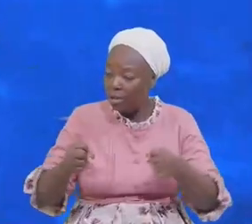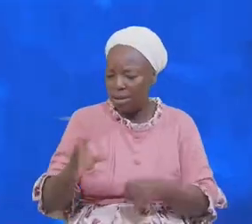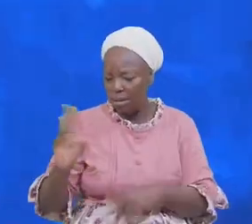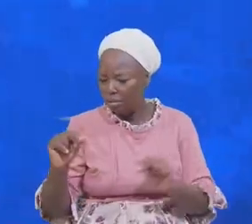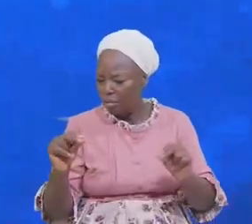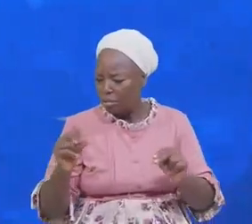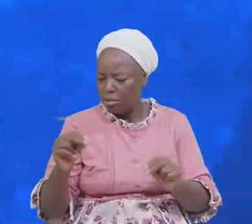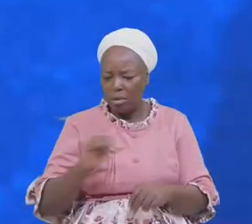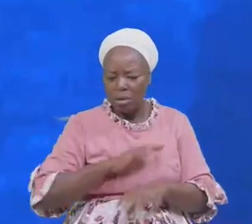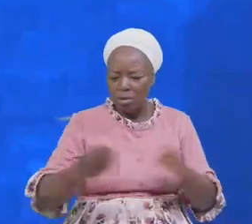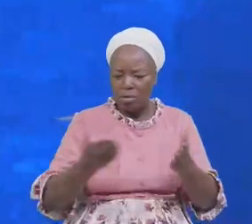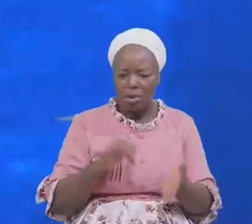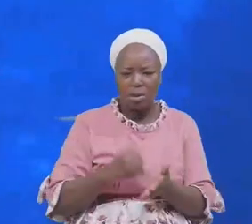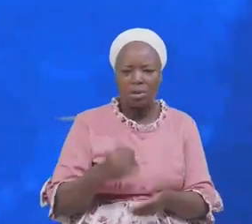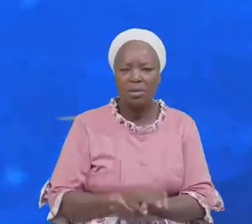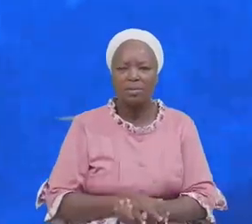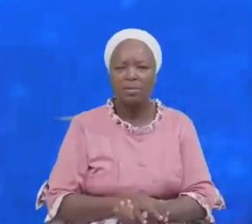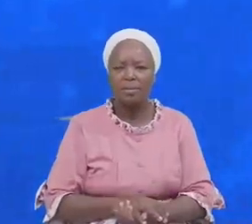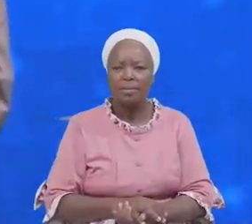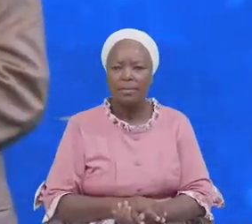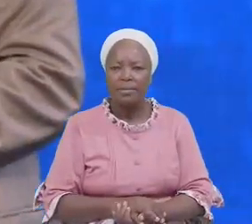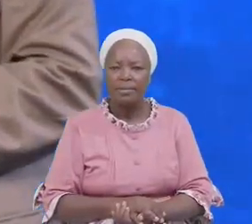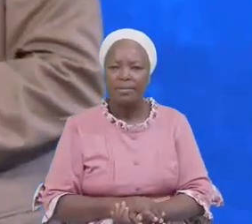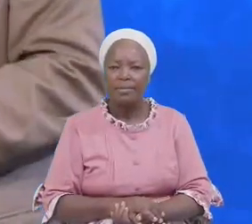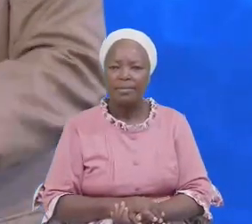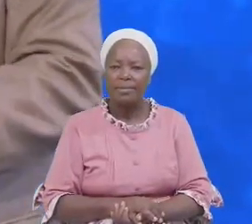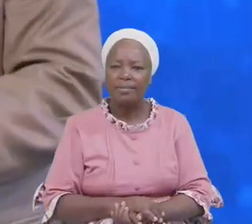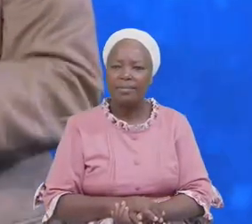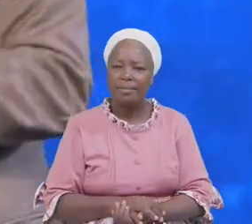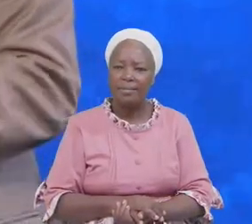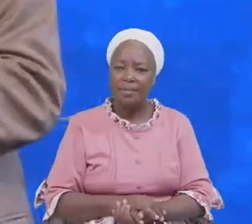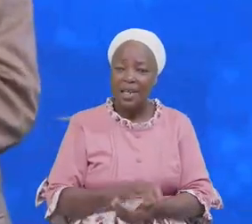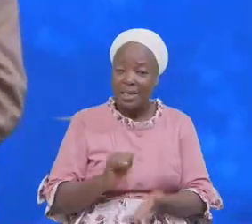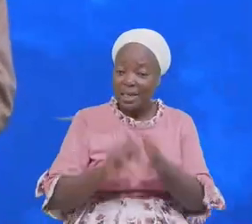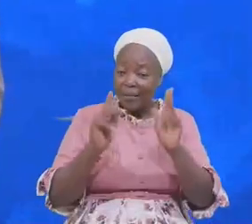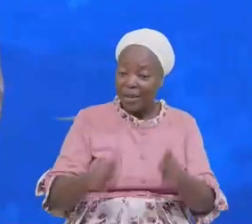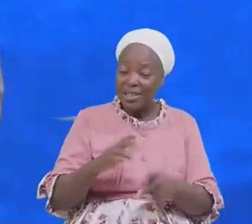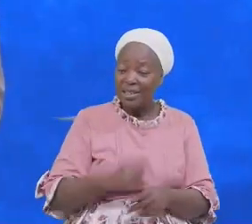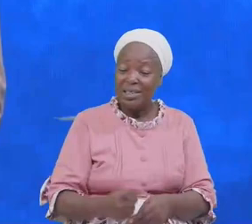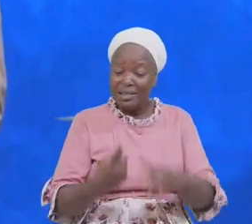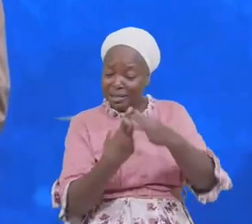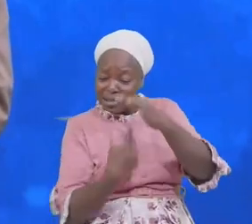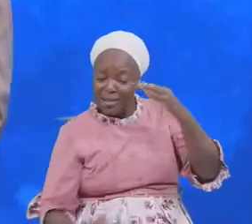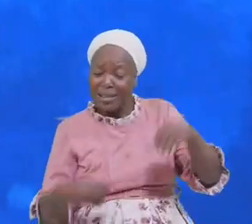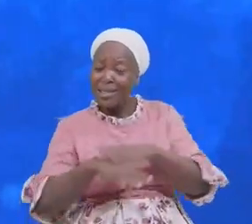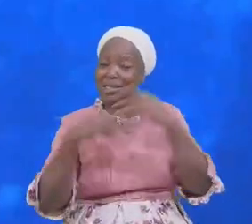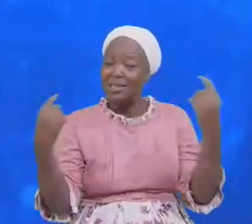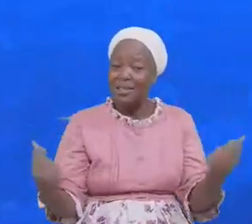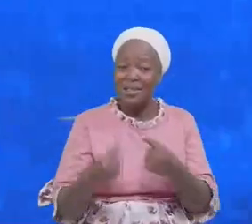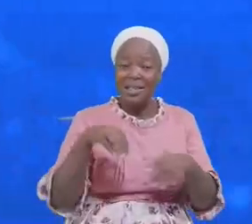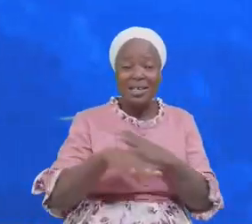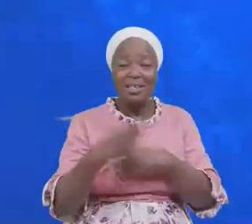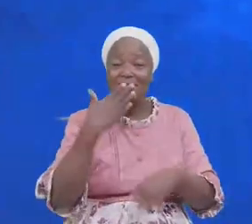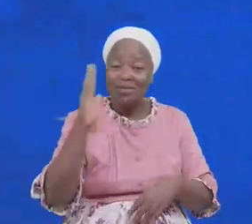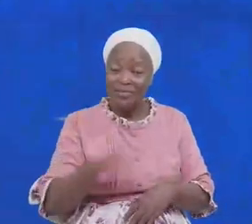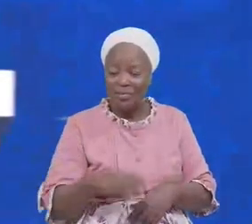J'ai quelque chose qui peut t'aider et qui pourra t'aider. Non, non, non, non, je n'en ai pas besoin. La personne est en train de s'enfoncer,